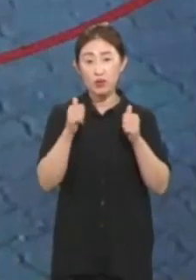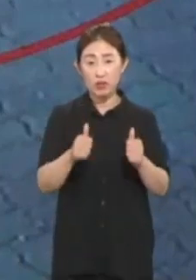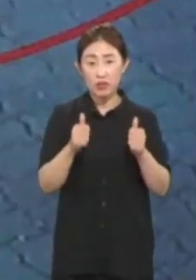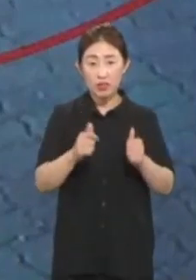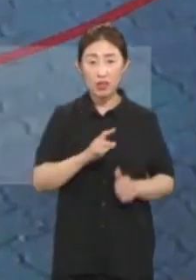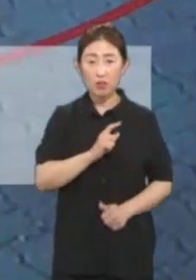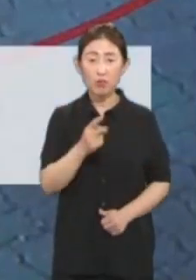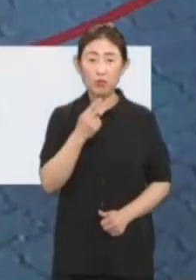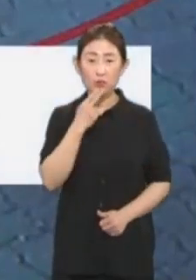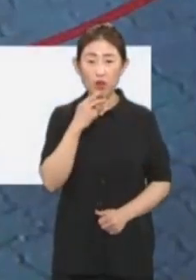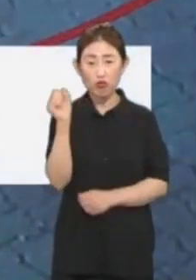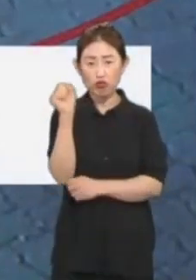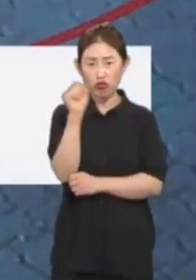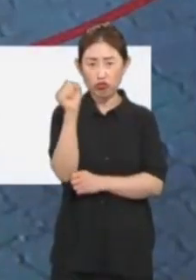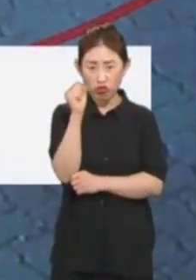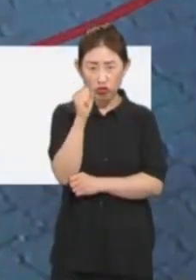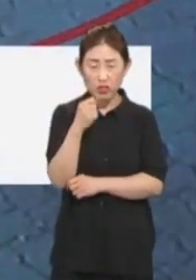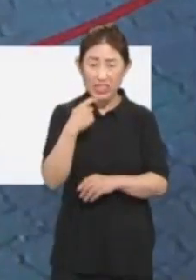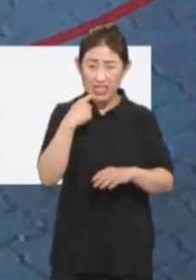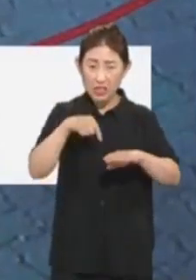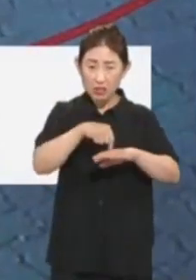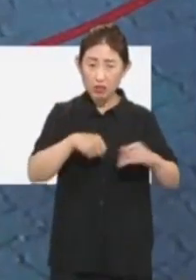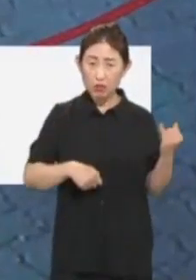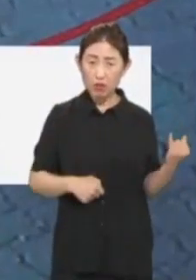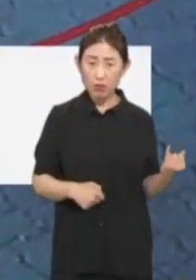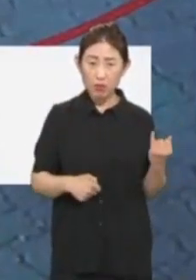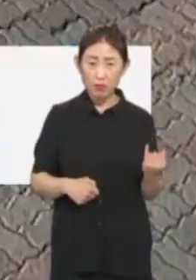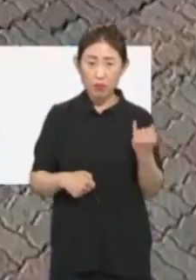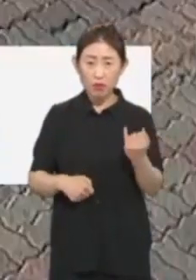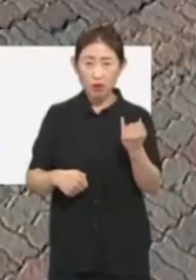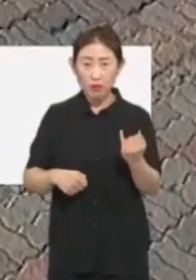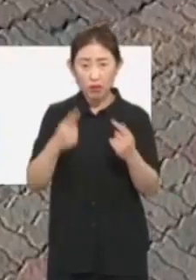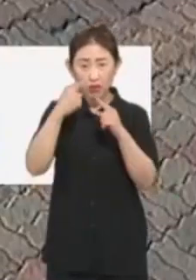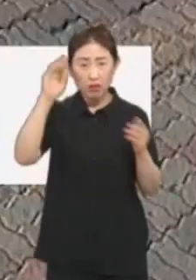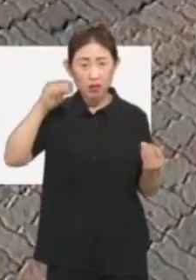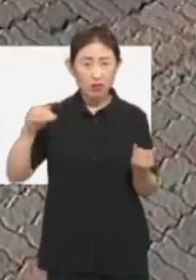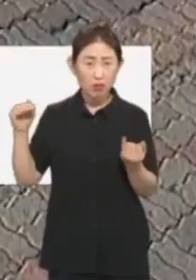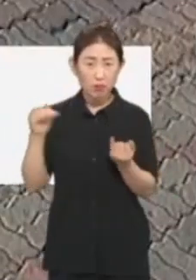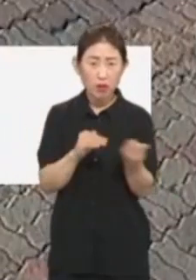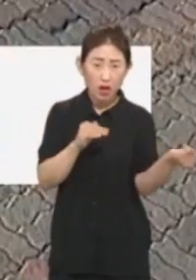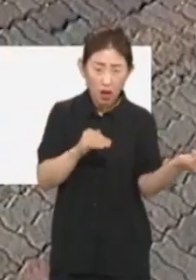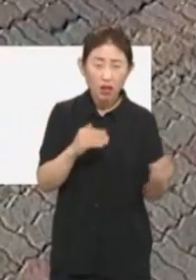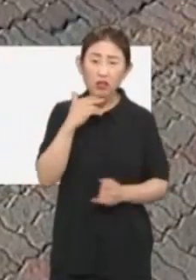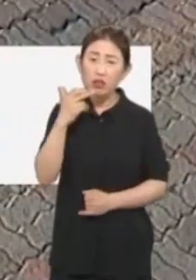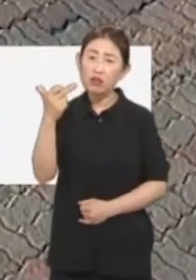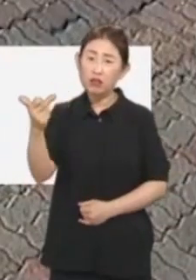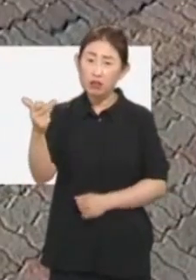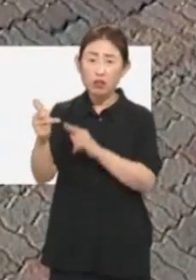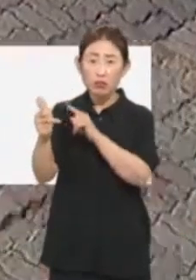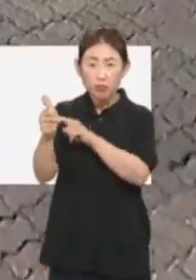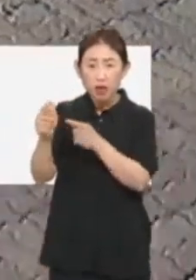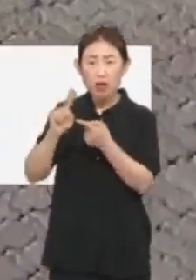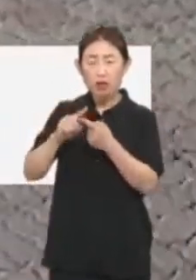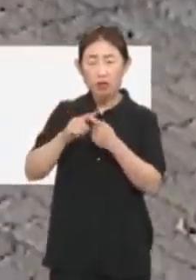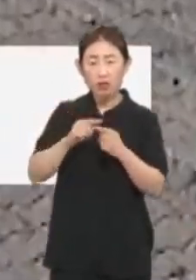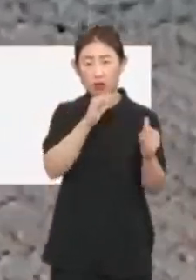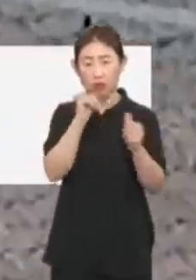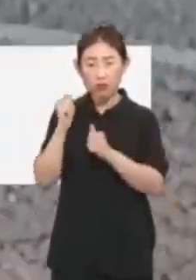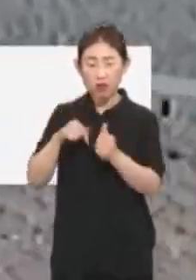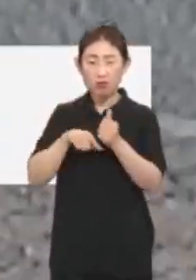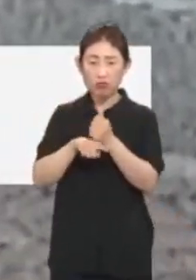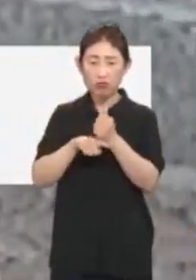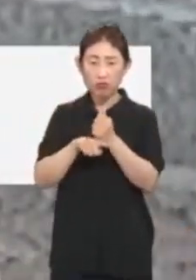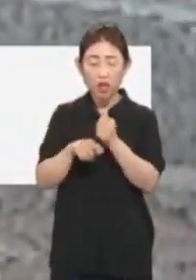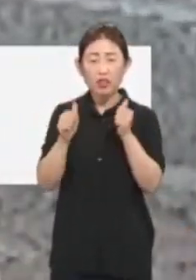공주지청은 무면허 운전을 하다 횡단보도를 건너던 대학생을 지어 숨지게 한 혐의로 17살 a군을